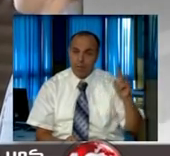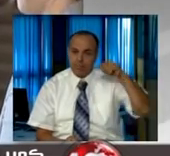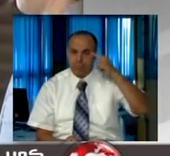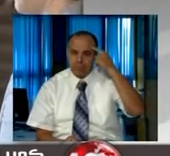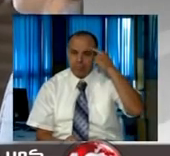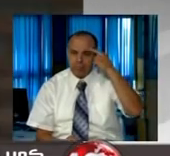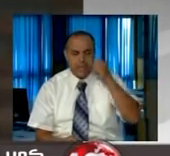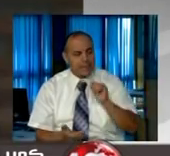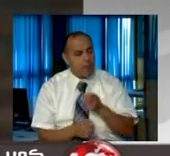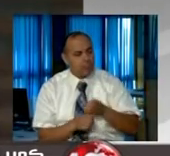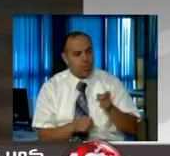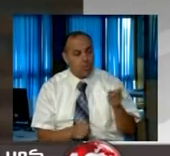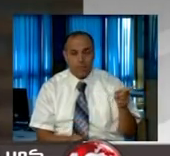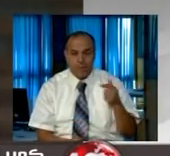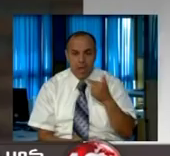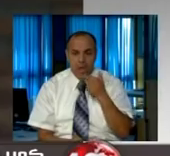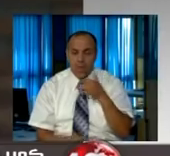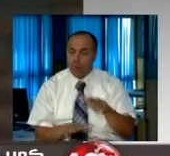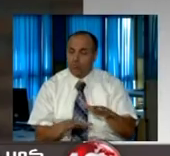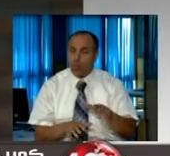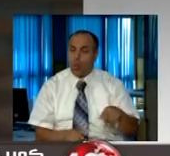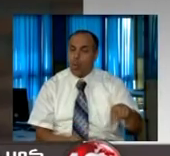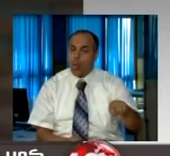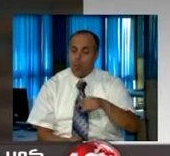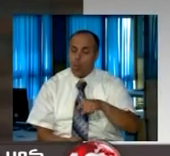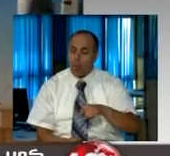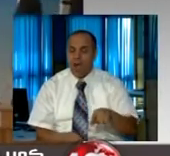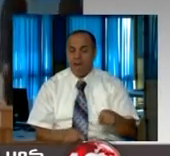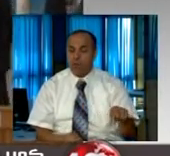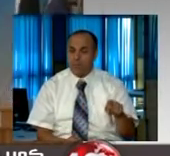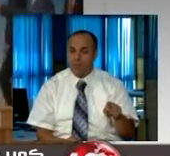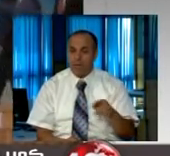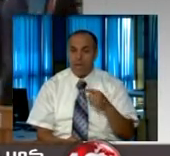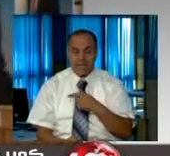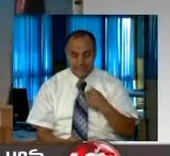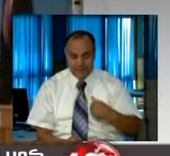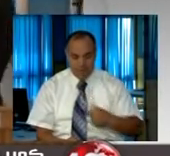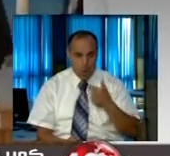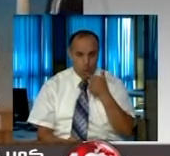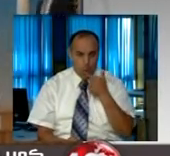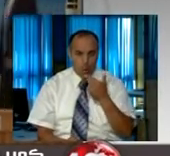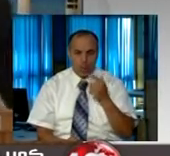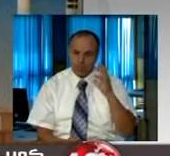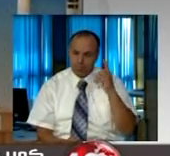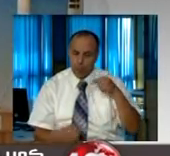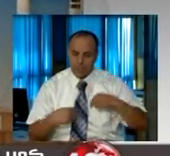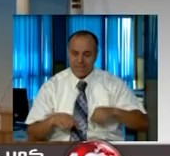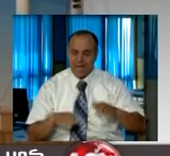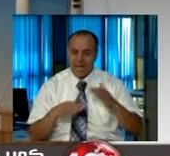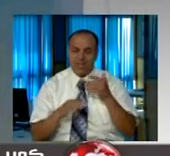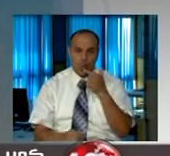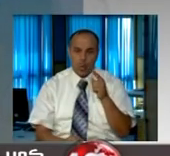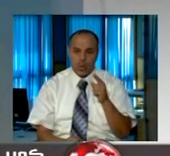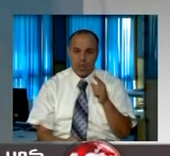يمكن غفرانه ومن شأنه زعزعة الاستقرار الإقليمي. الصين من جانبها أعلنت على لسان وزير خارجيتها